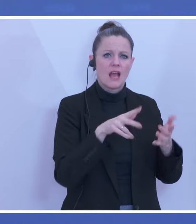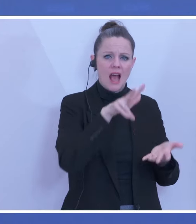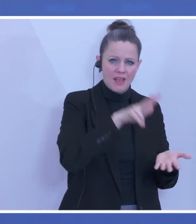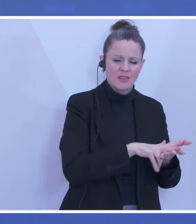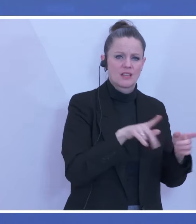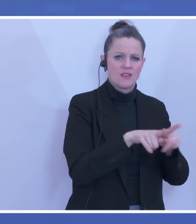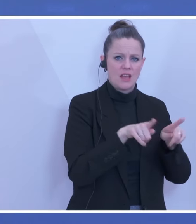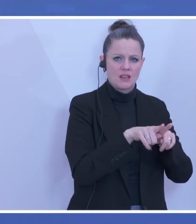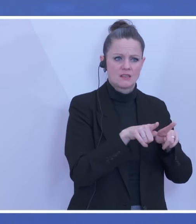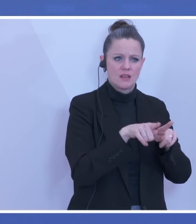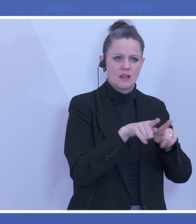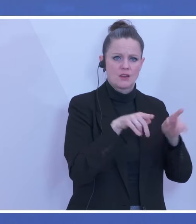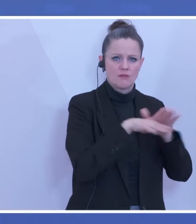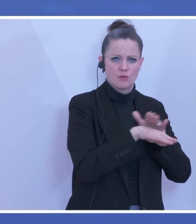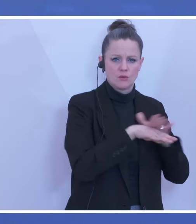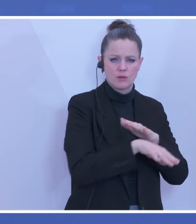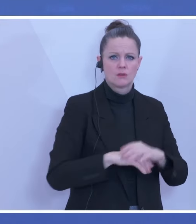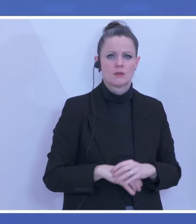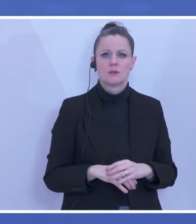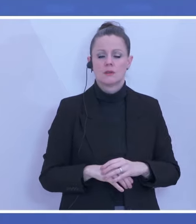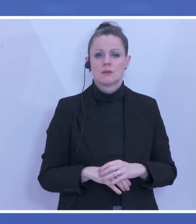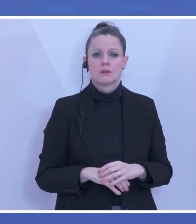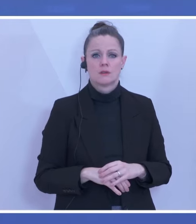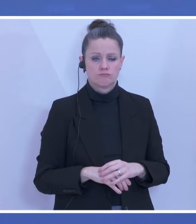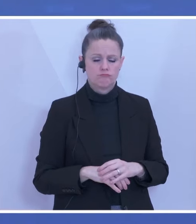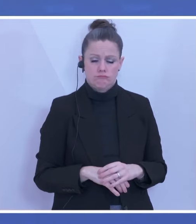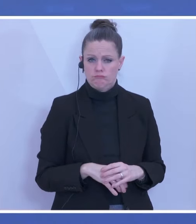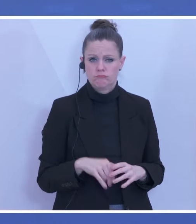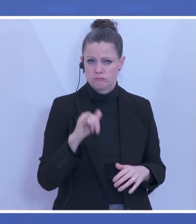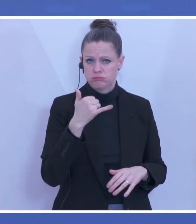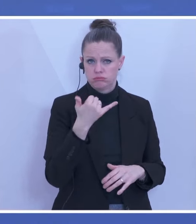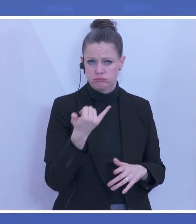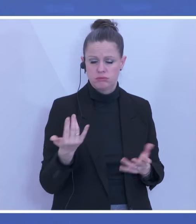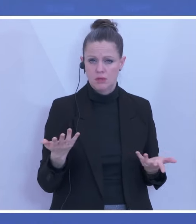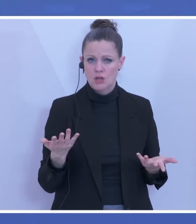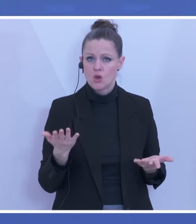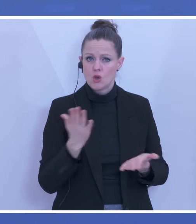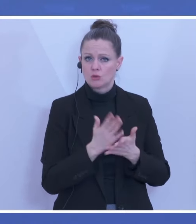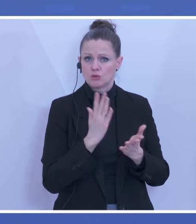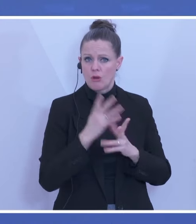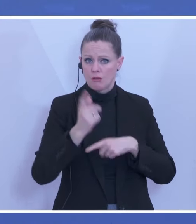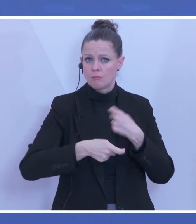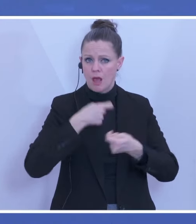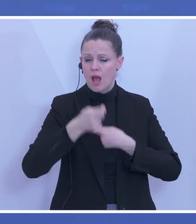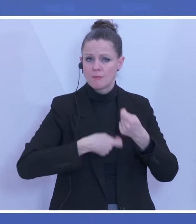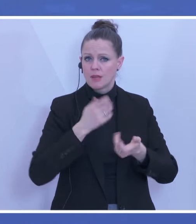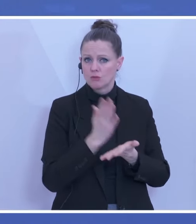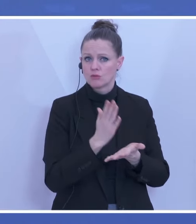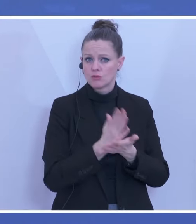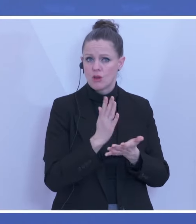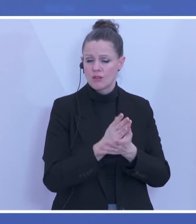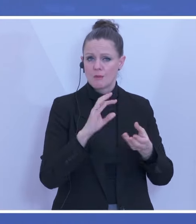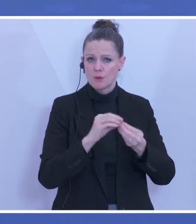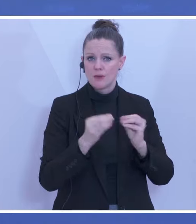Kommentare dazu gibt. Ja, aber zum Zweiten zuerst, da wird schon daran gearbeitet. Das Problem